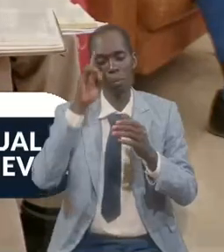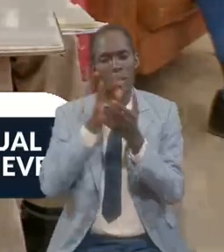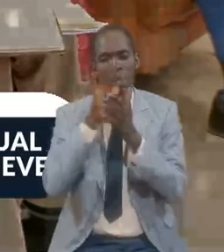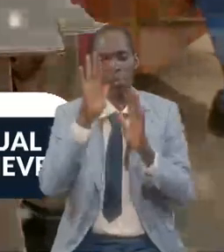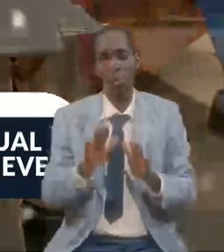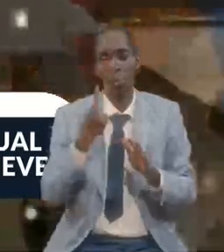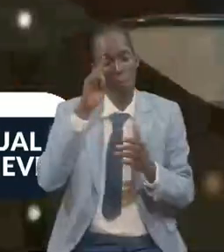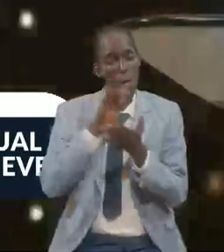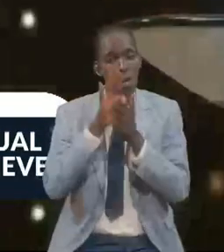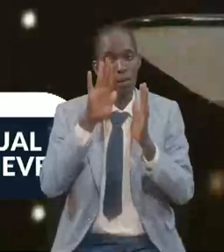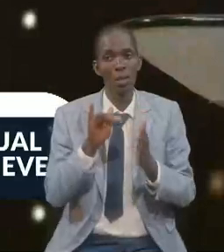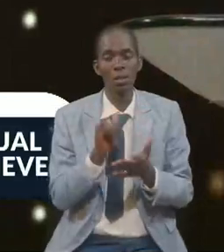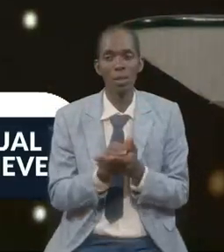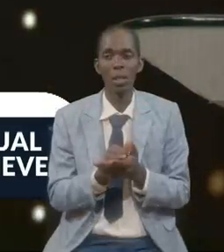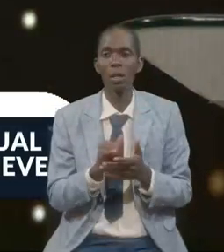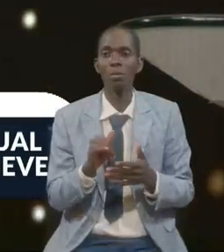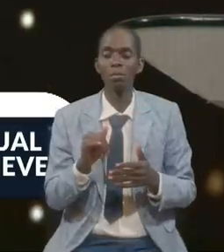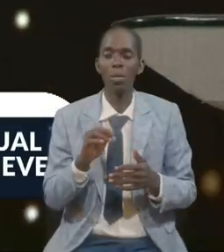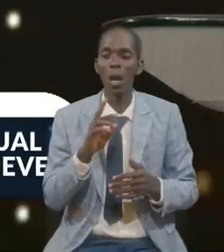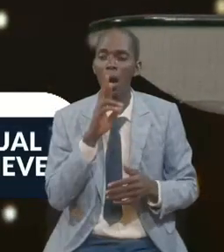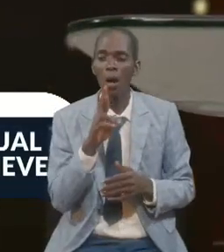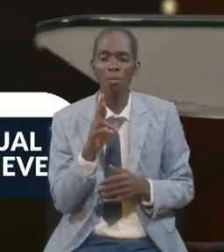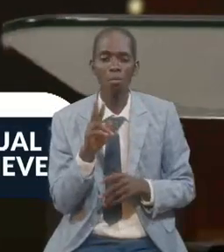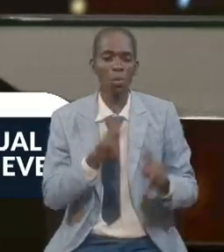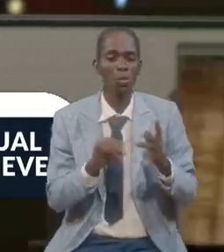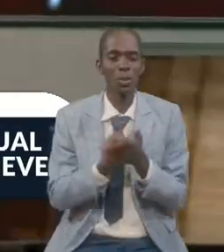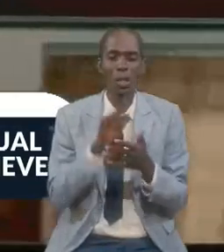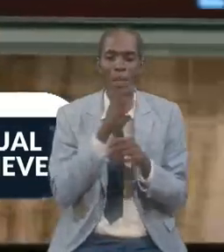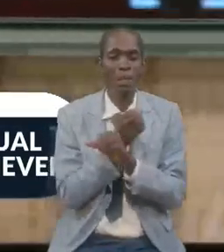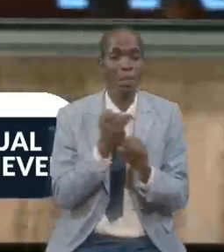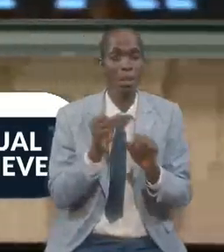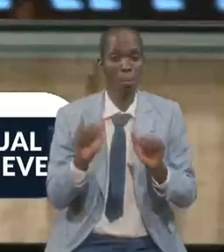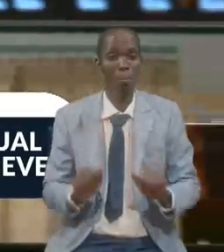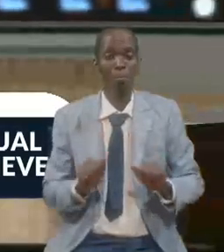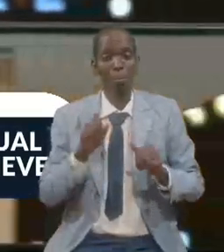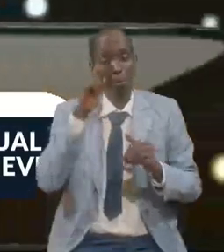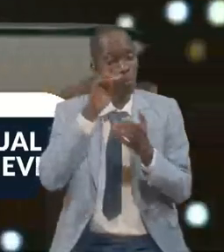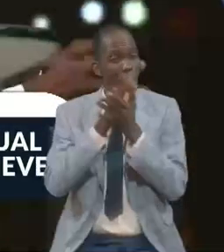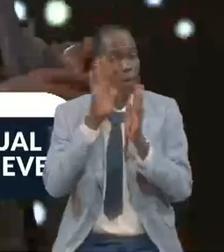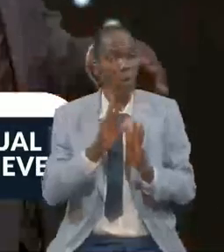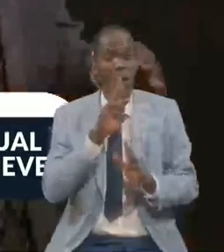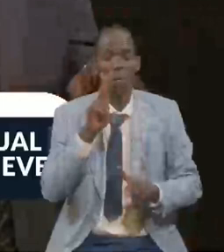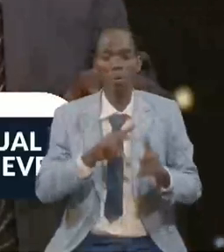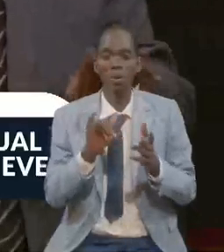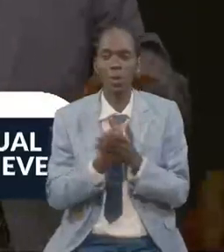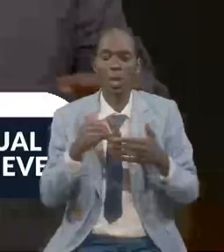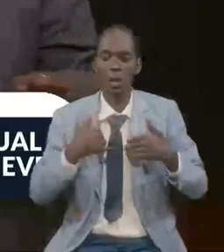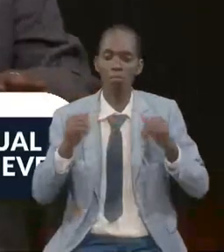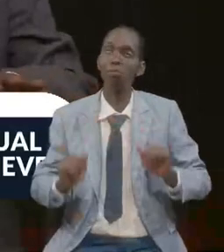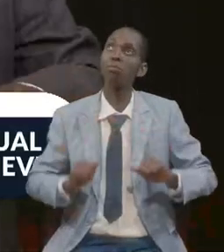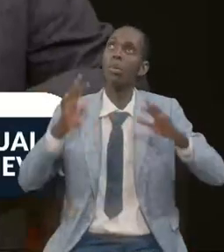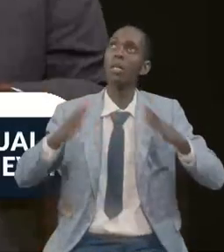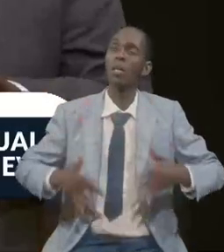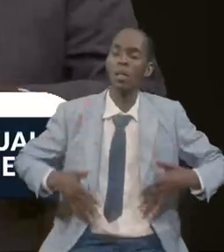consacrés. Les croyants sont les gens sauvés, les gens qui ont donné leur cœur, leur vie au Seigneur Jésus.